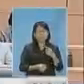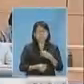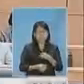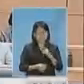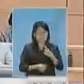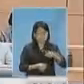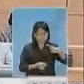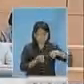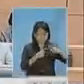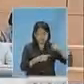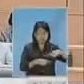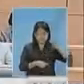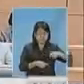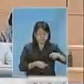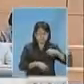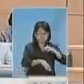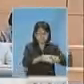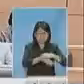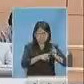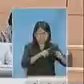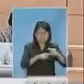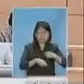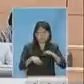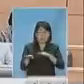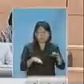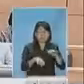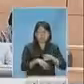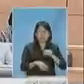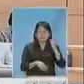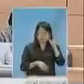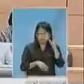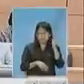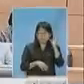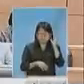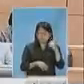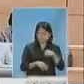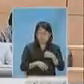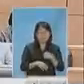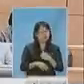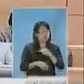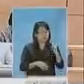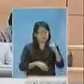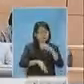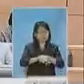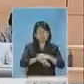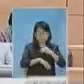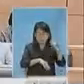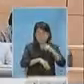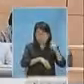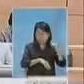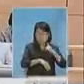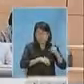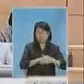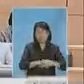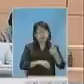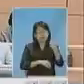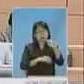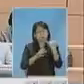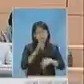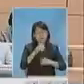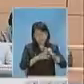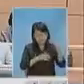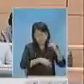การยุติธรรมเชื่ออย่างที่พูดจริงๆเหรอครับผมมอบตัวทุกคดีนะฮะถูกจับขังถูก